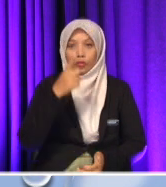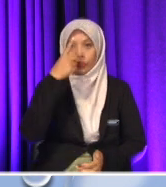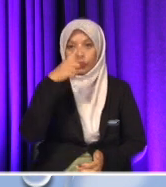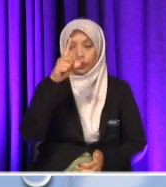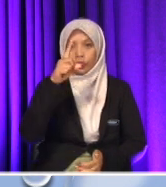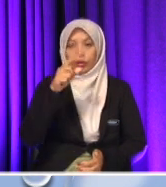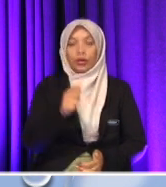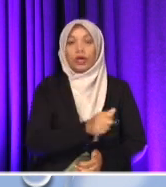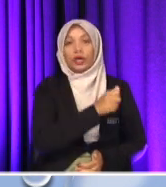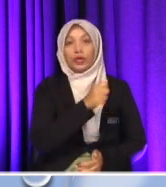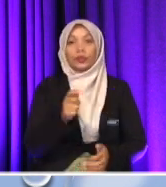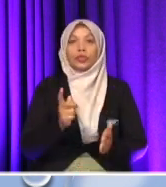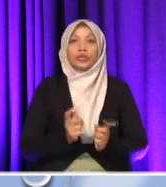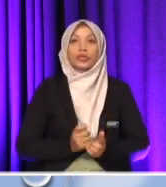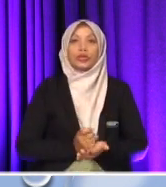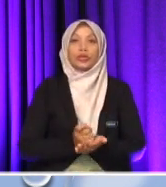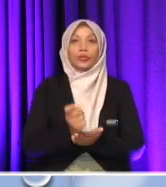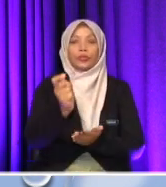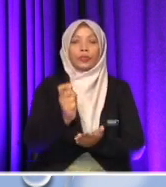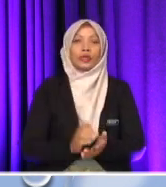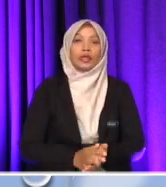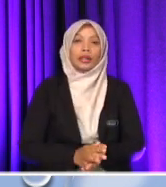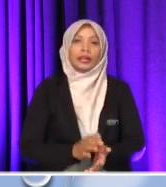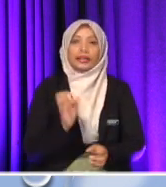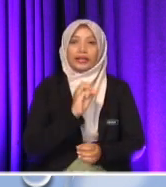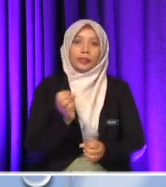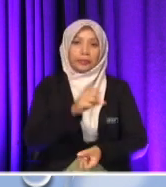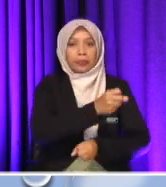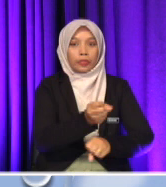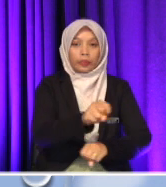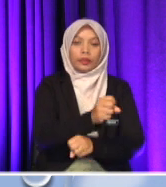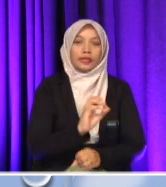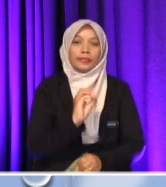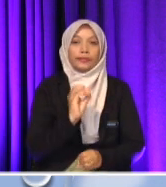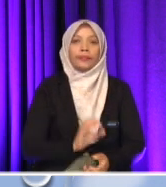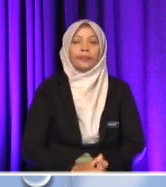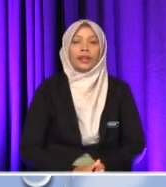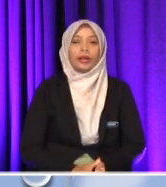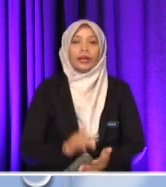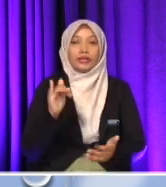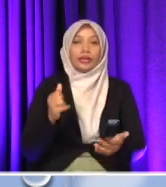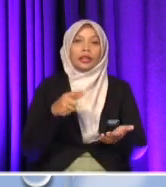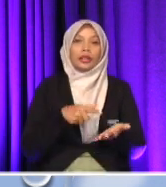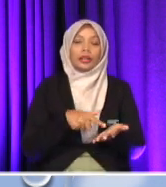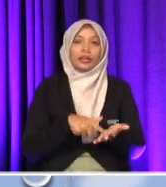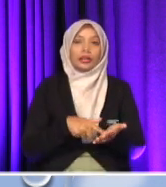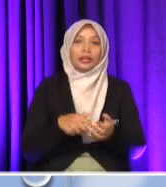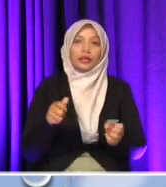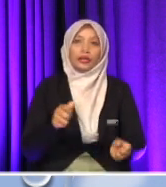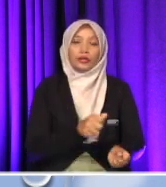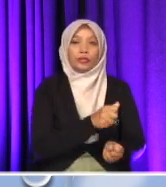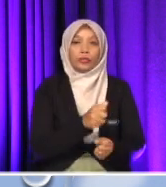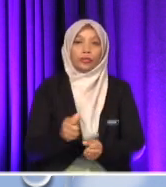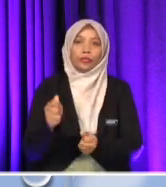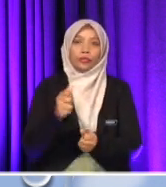terus. Terus saja cikgu. Ya, terus saja. Tak ada bengkok. Ya, betul. Okey, yang ini untuk yang arus ulang alik dia akan berubah